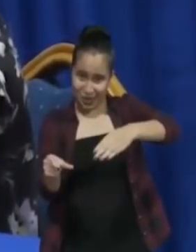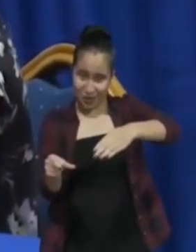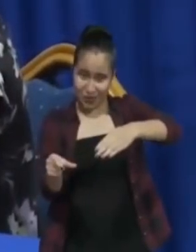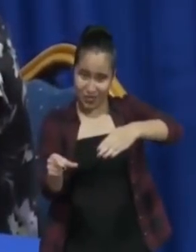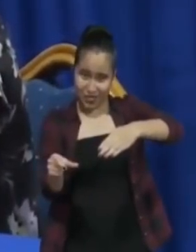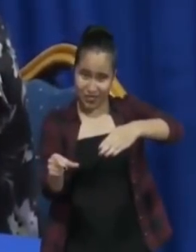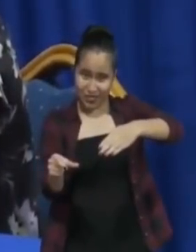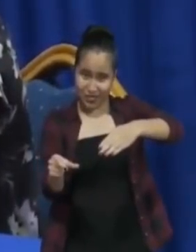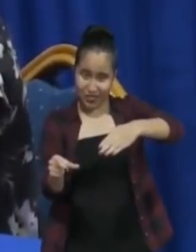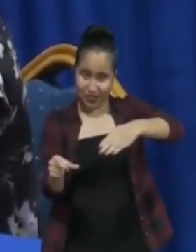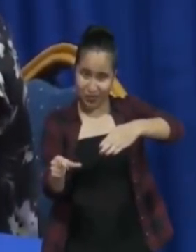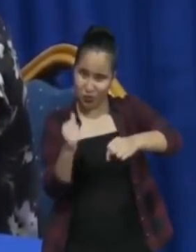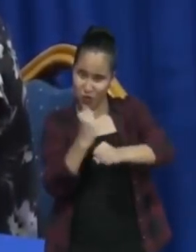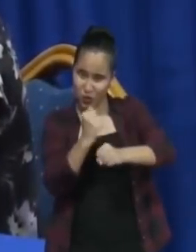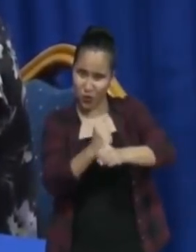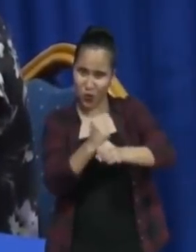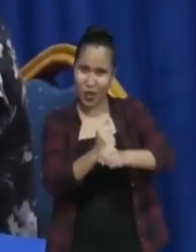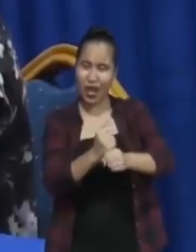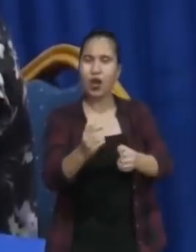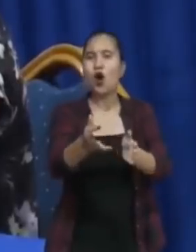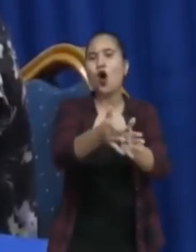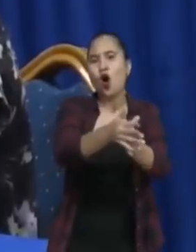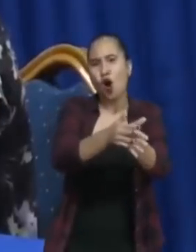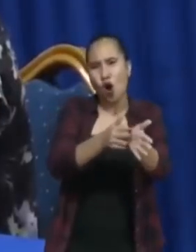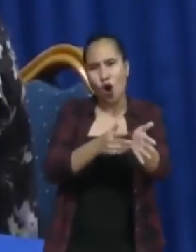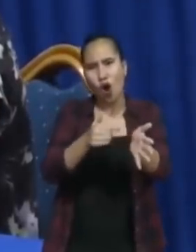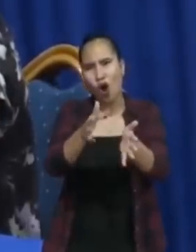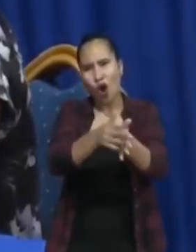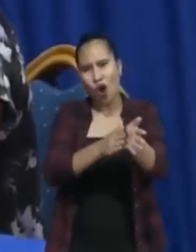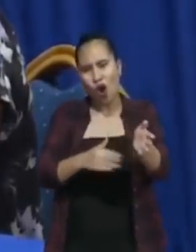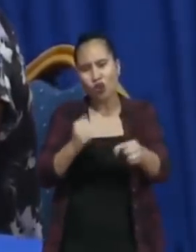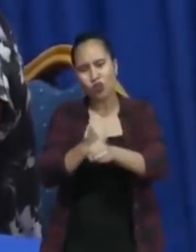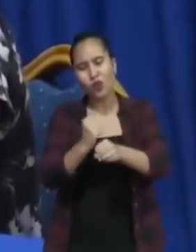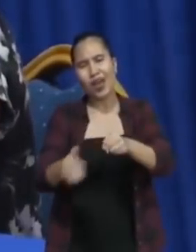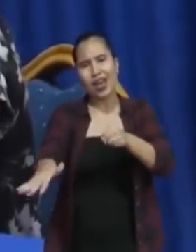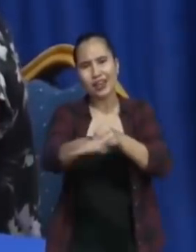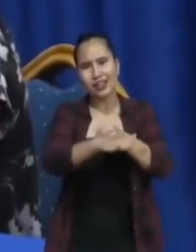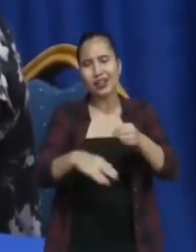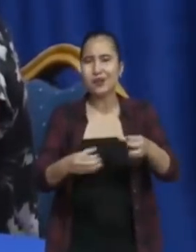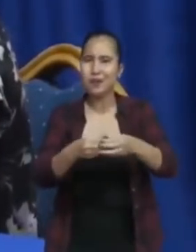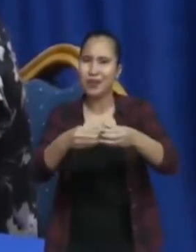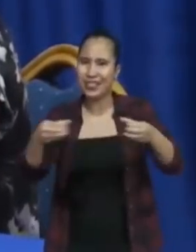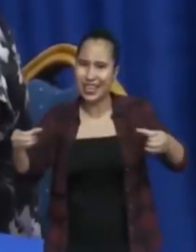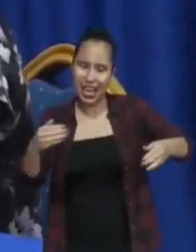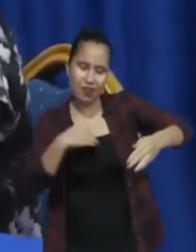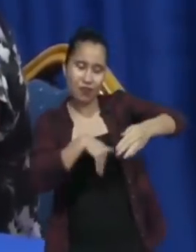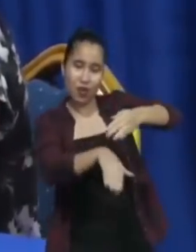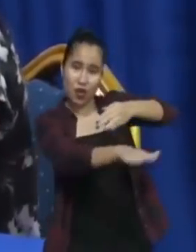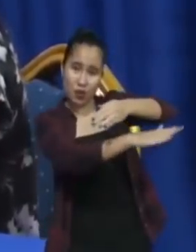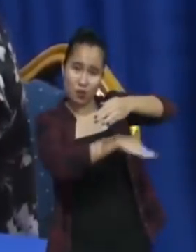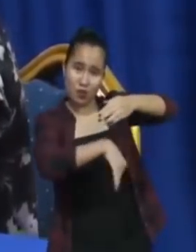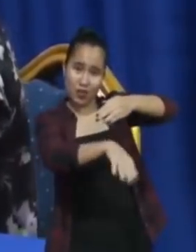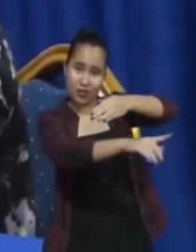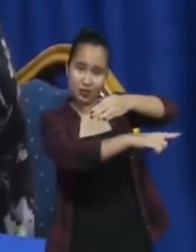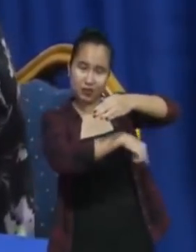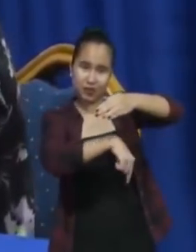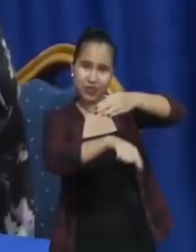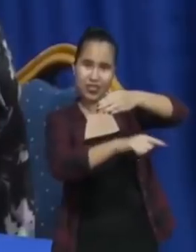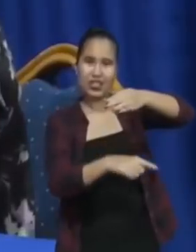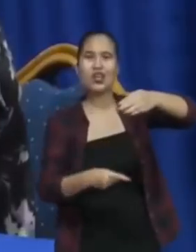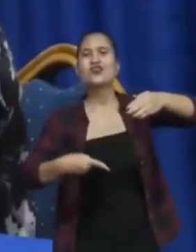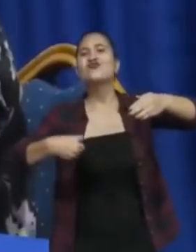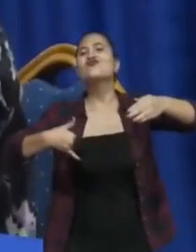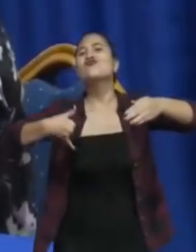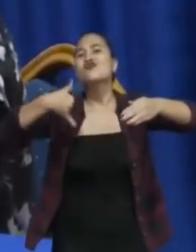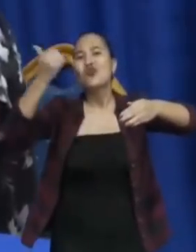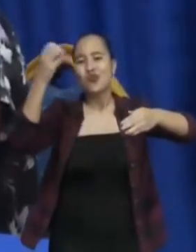doen hebben in het binnenland. Mensen met houtconcessies, houtconcessies. Mensen die bedrijven hebben in het binnenland die langs duizend checkpoints